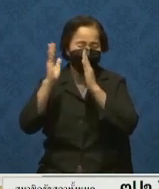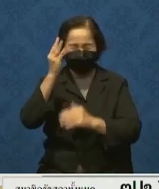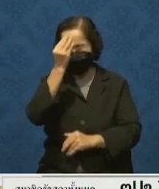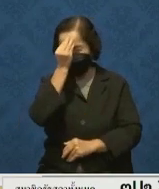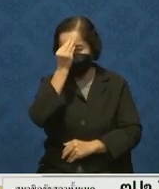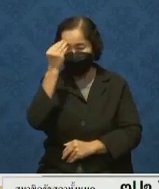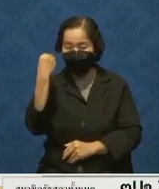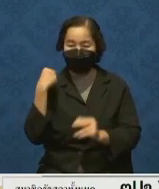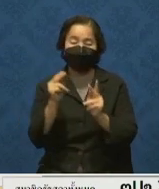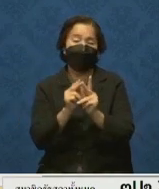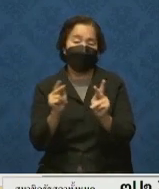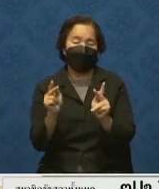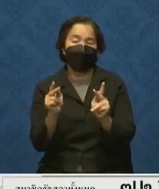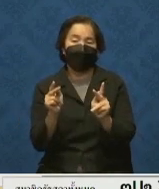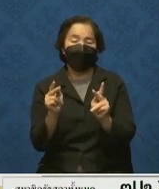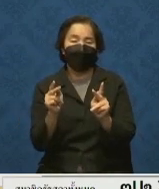ดมาการ